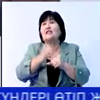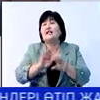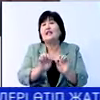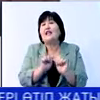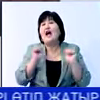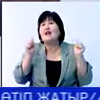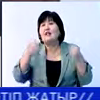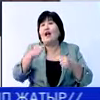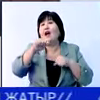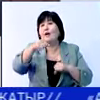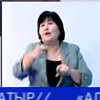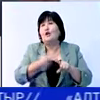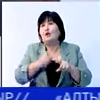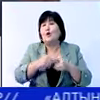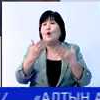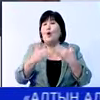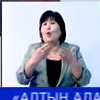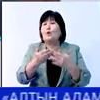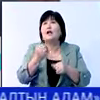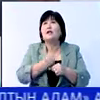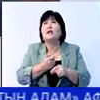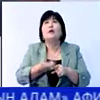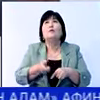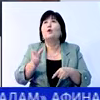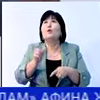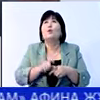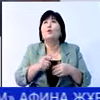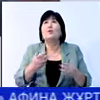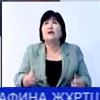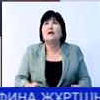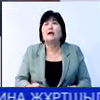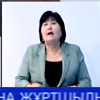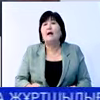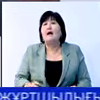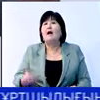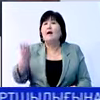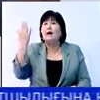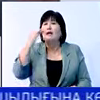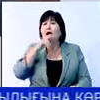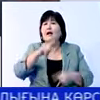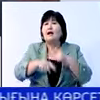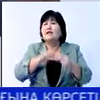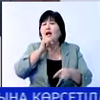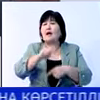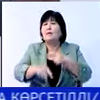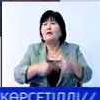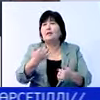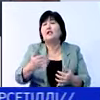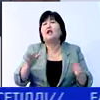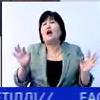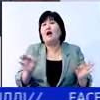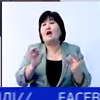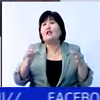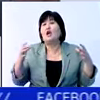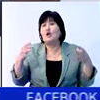қаптап, содан жасалған. Бұл өте алдыңғы замандан кеватыр, ата-бабаларымызды кеватқан инструмент.